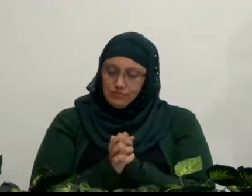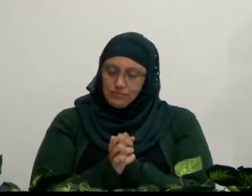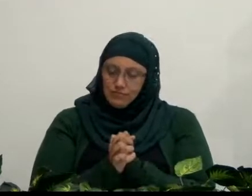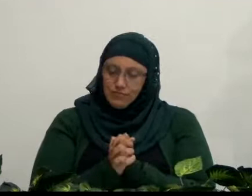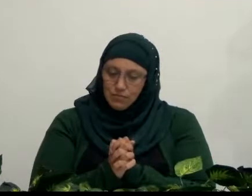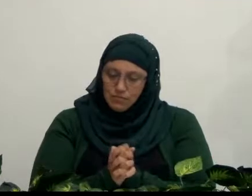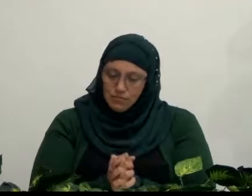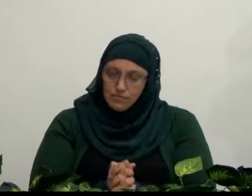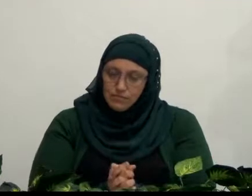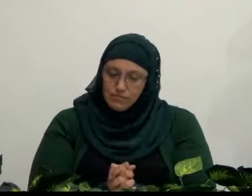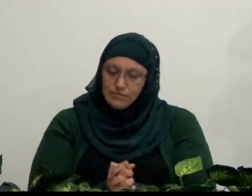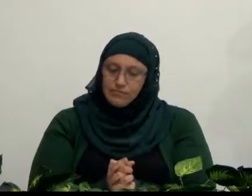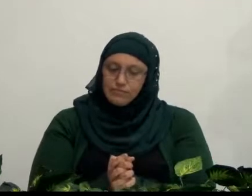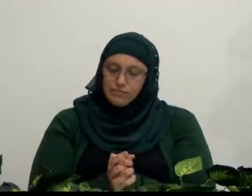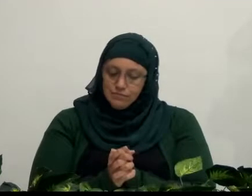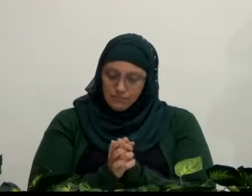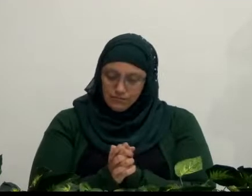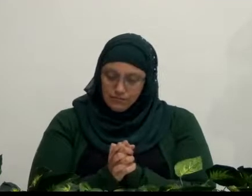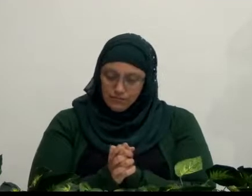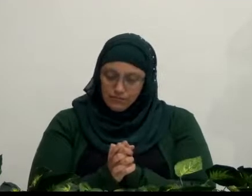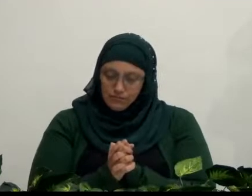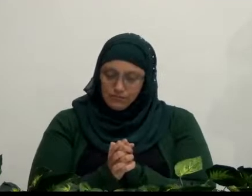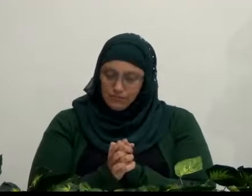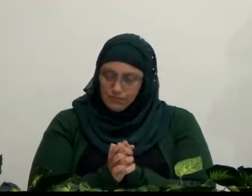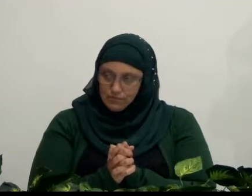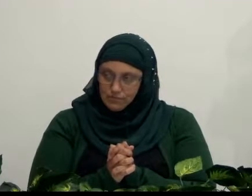وَرُسُلَهُ وَكُتُبَهُ